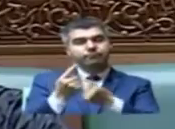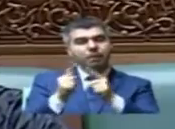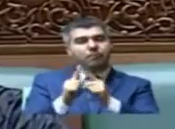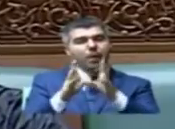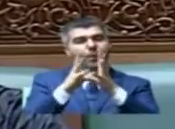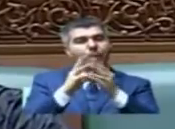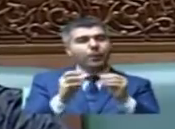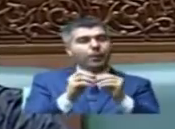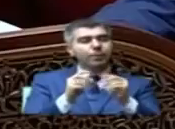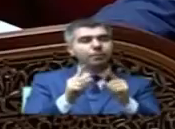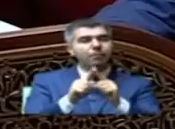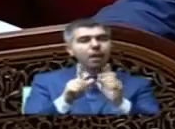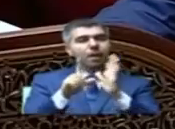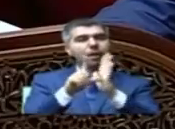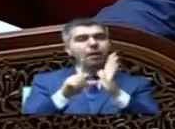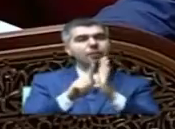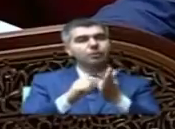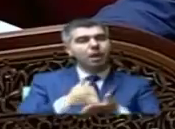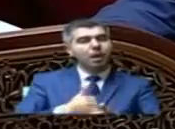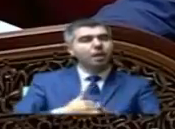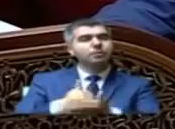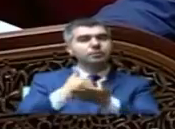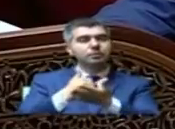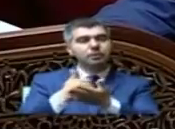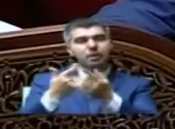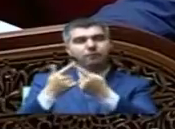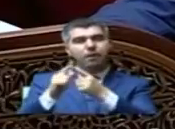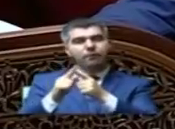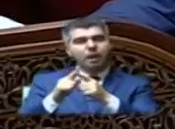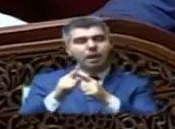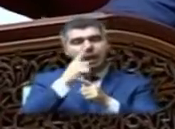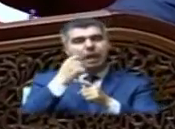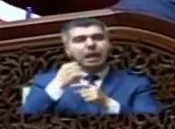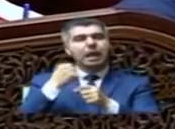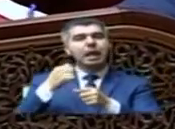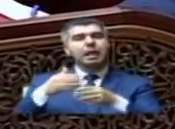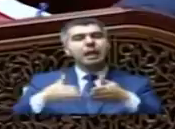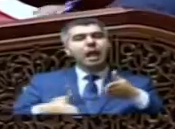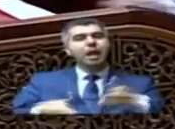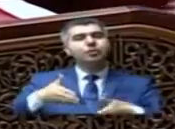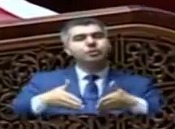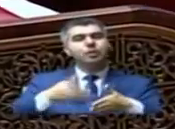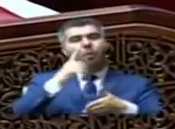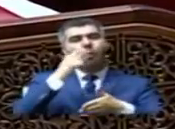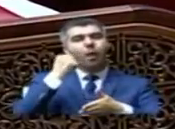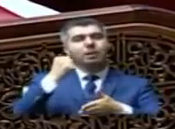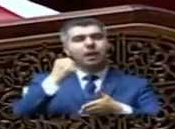غياب عدالة أجرية وحماية اجتماعية وحقوق شغلية،